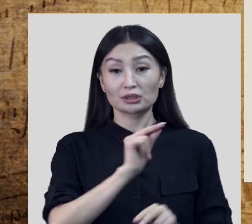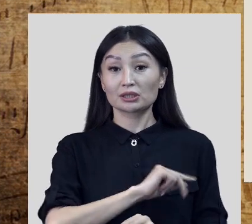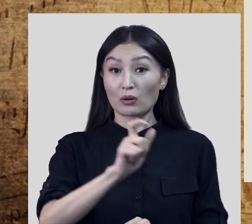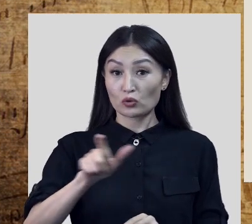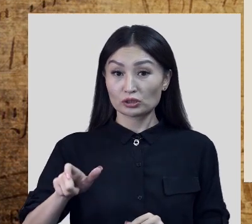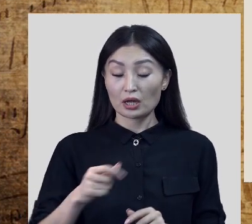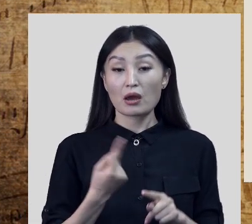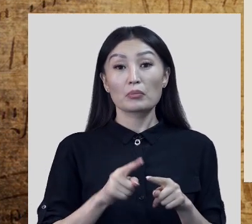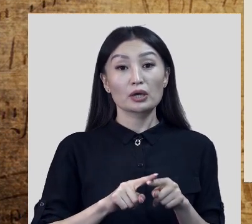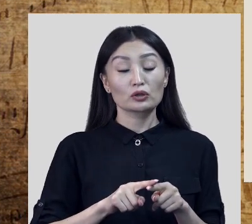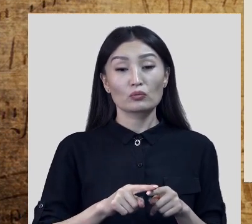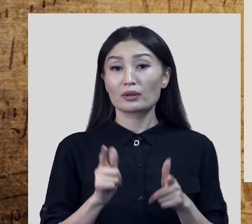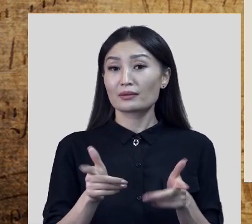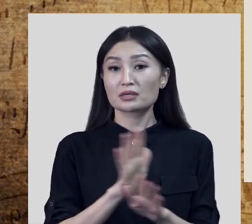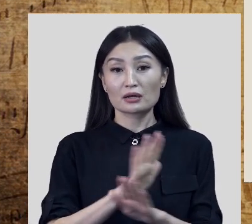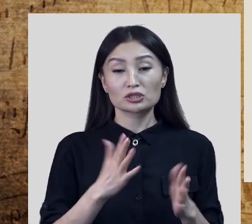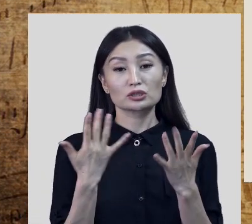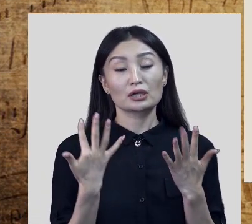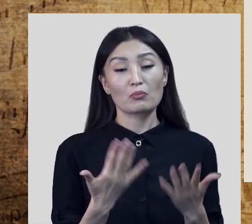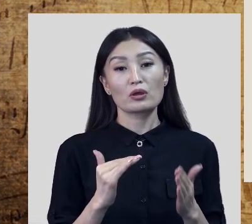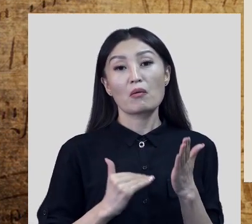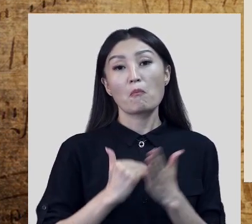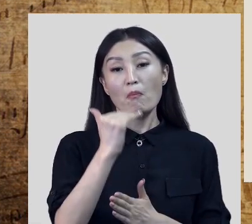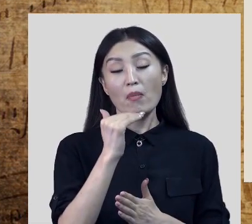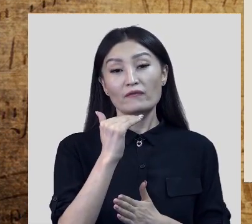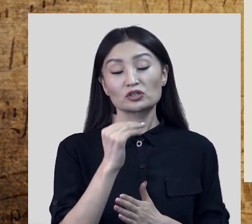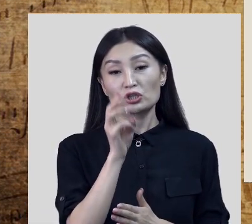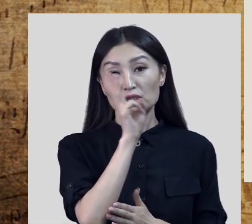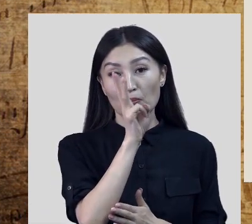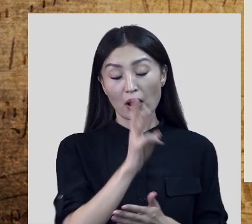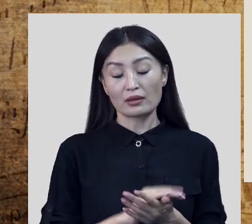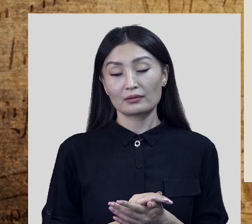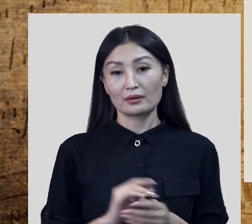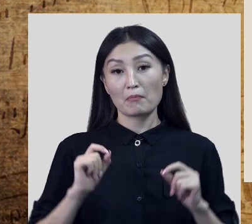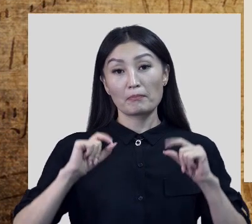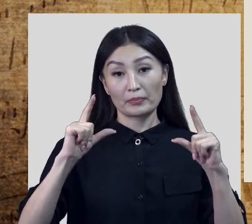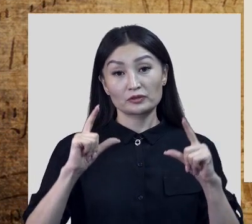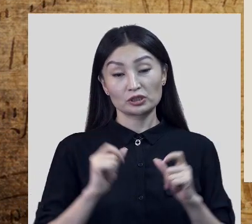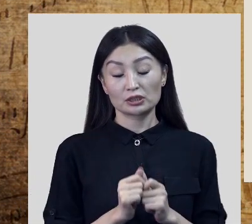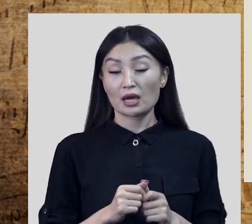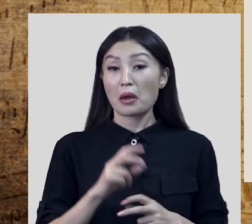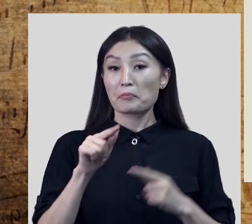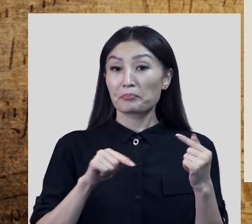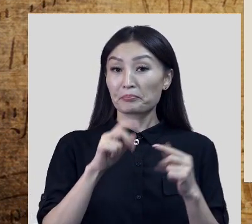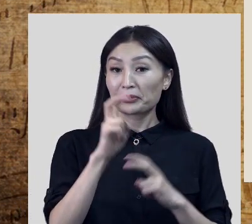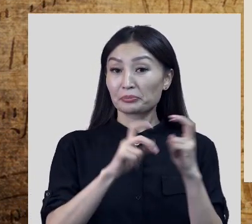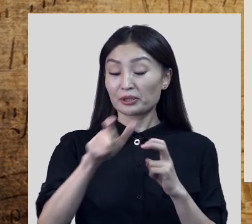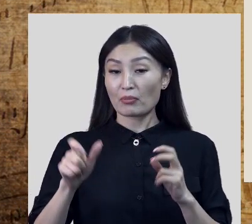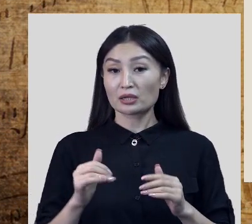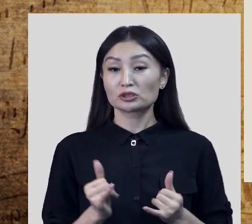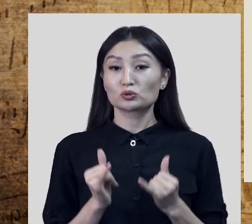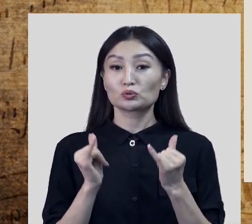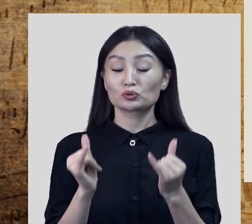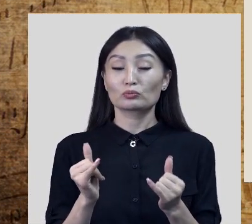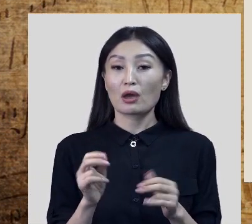поэтому они нередко соглашались на требования повышением заработной платы предприниматели шли на уступки и потому что